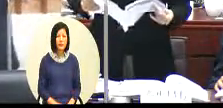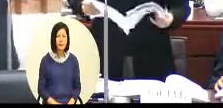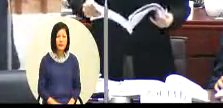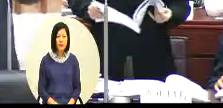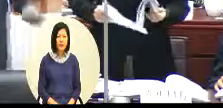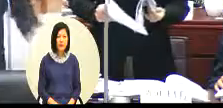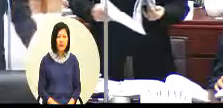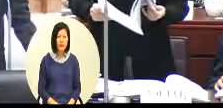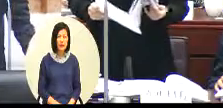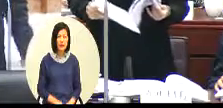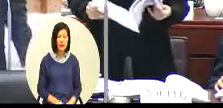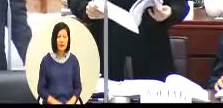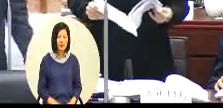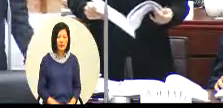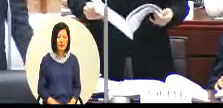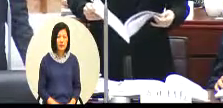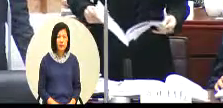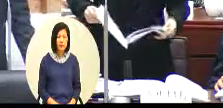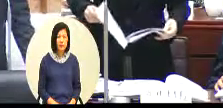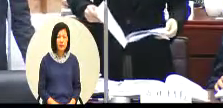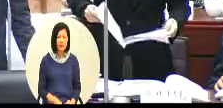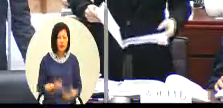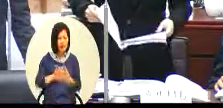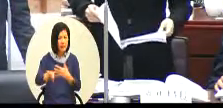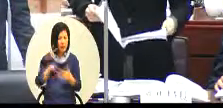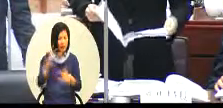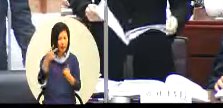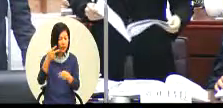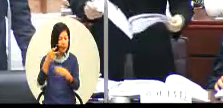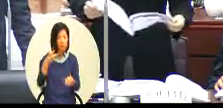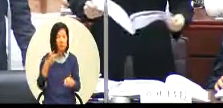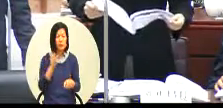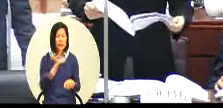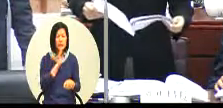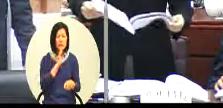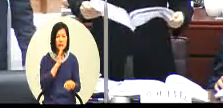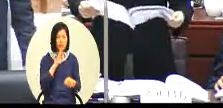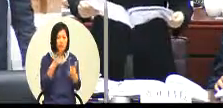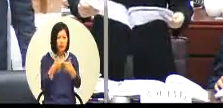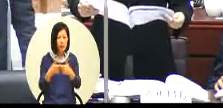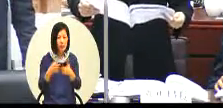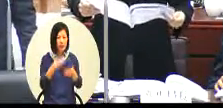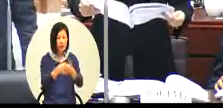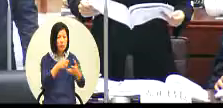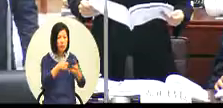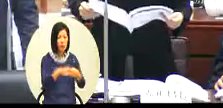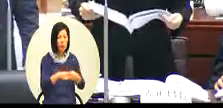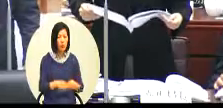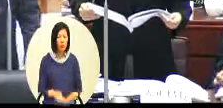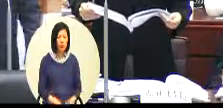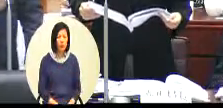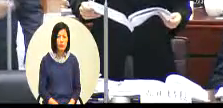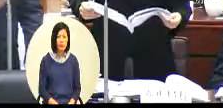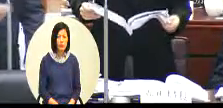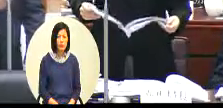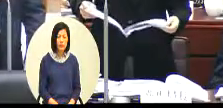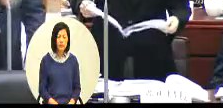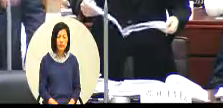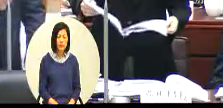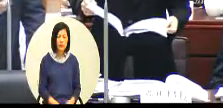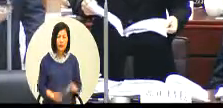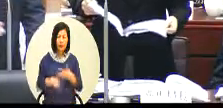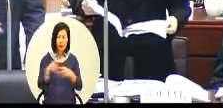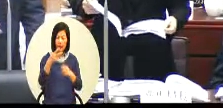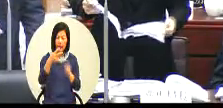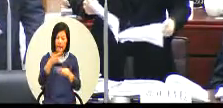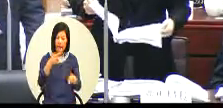三个里成立一个， 另外两个还要搭配志工， 对吧？搭配志，另外两个是